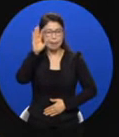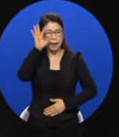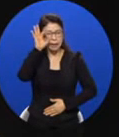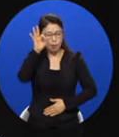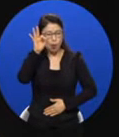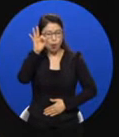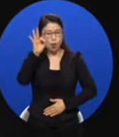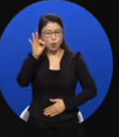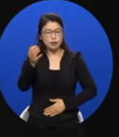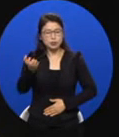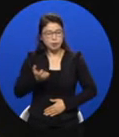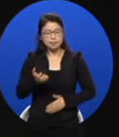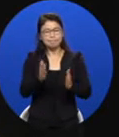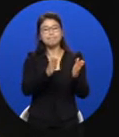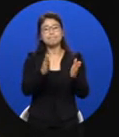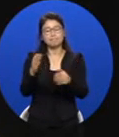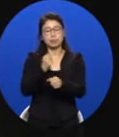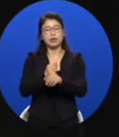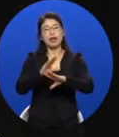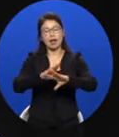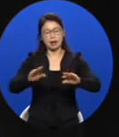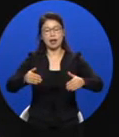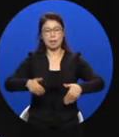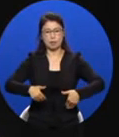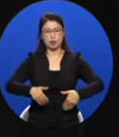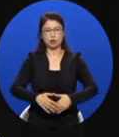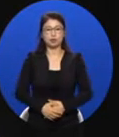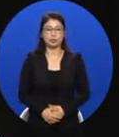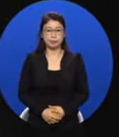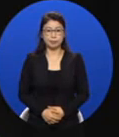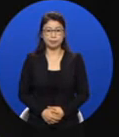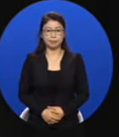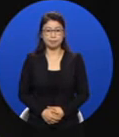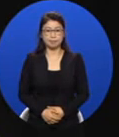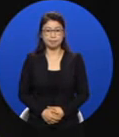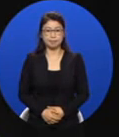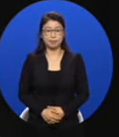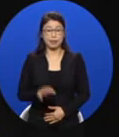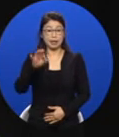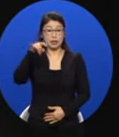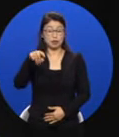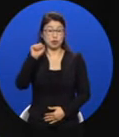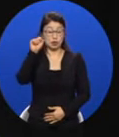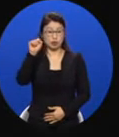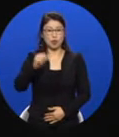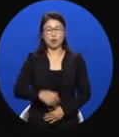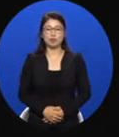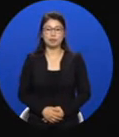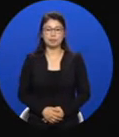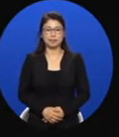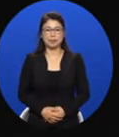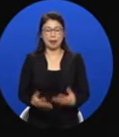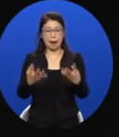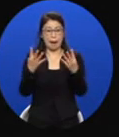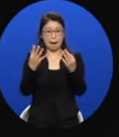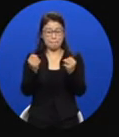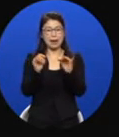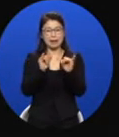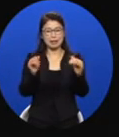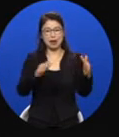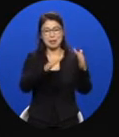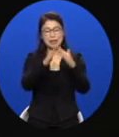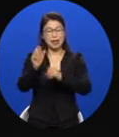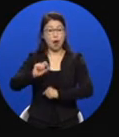좀 정비하고 해결해 나가야 된다 그렇게 보고 와집니다. 네, 위성건 후보 순서입니다. 예, 많은 분들이 오고